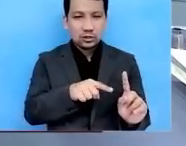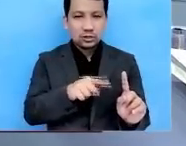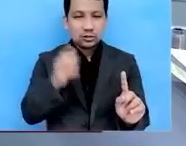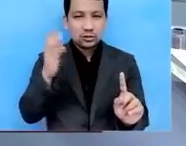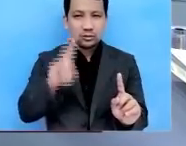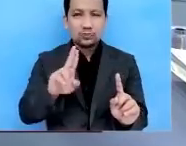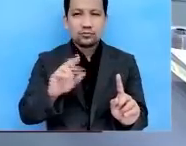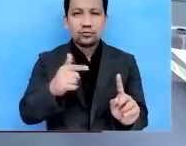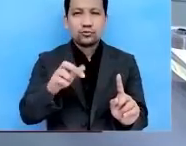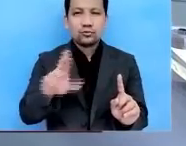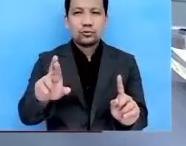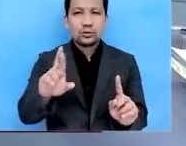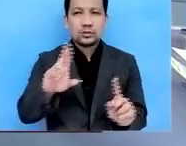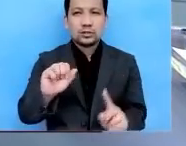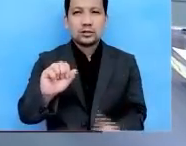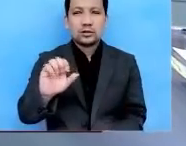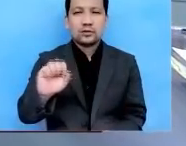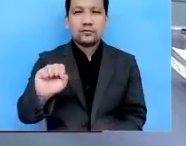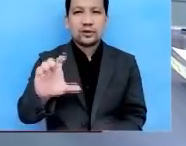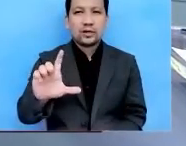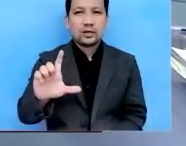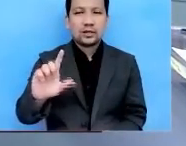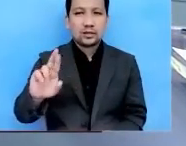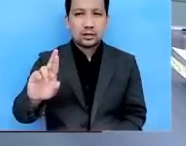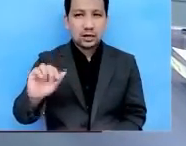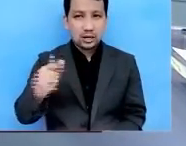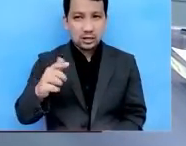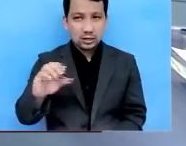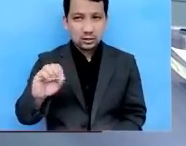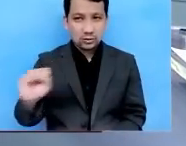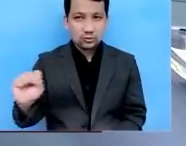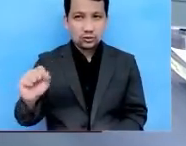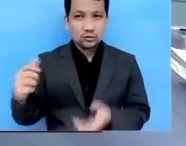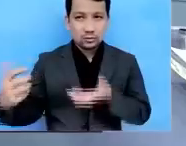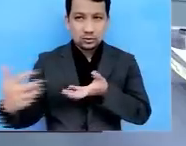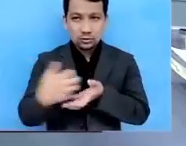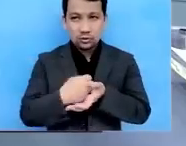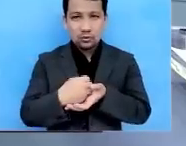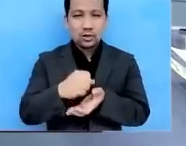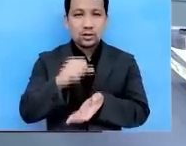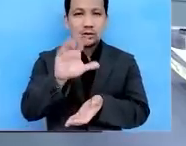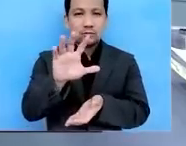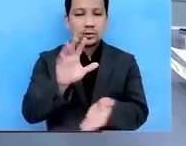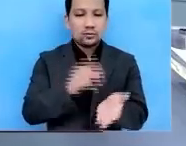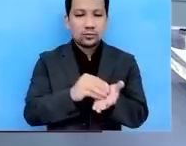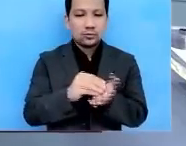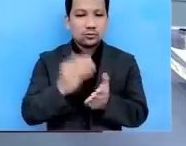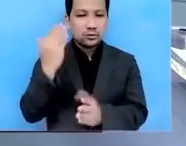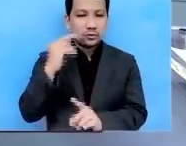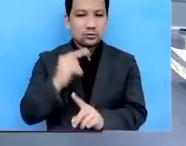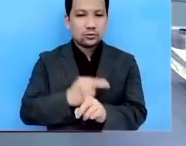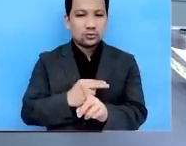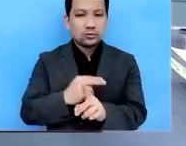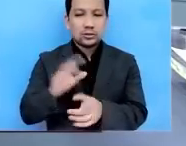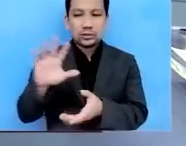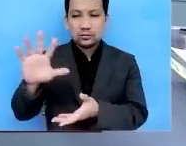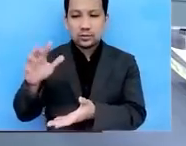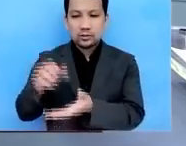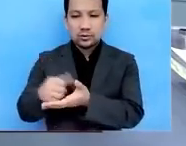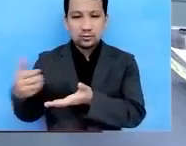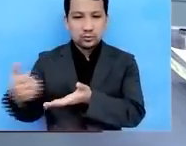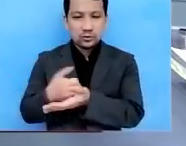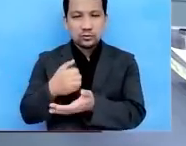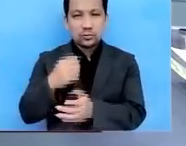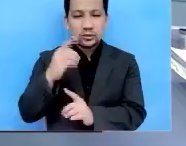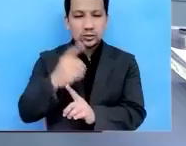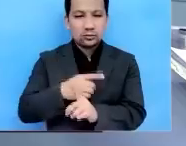Chief Rafael Ragos. Sinabi po ni Ragos na nangolekta siya ng 5 milyon noong November at 5 milyon noong December 2012